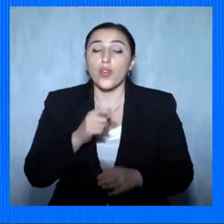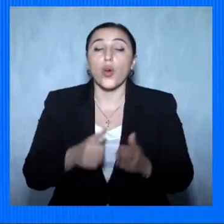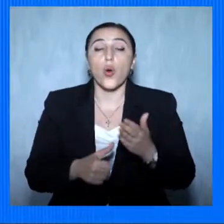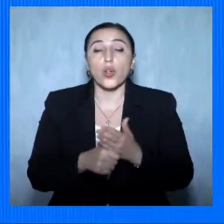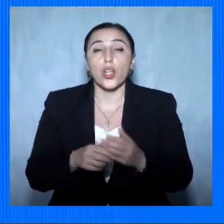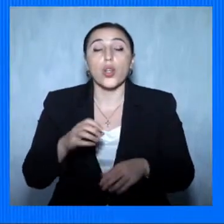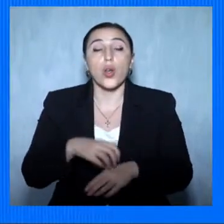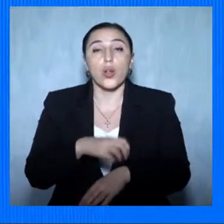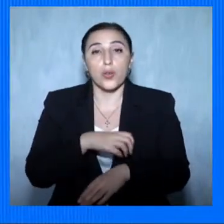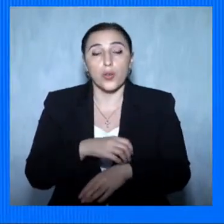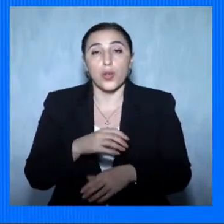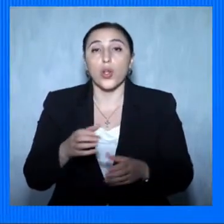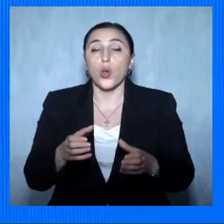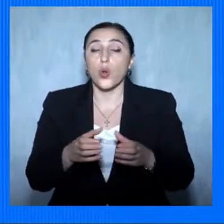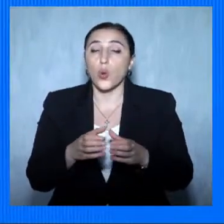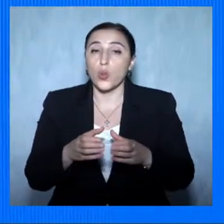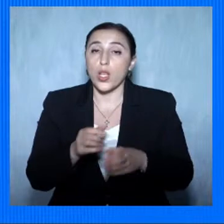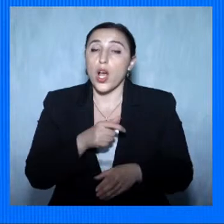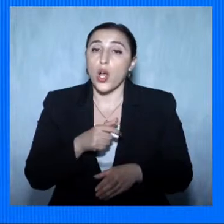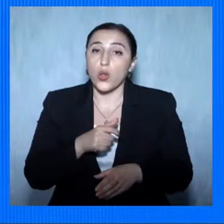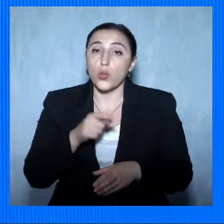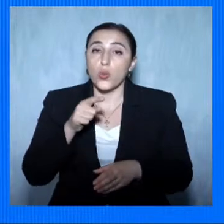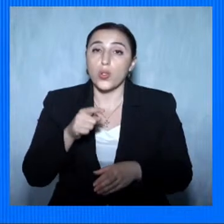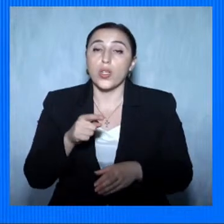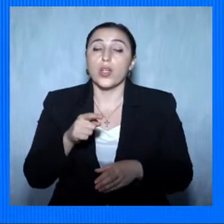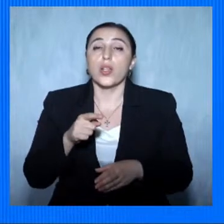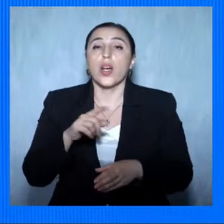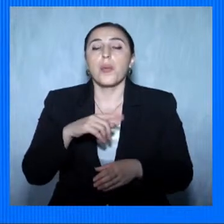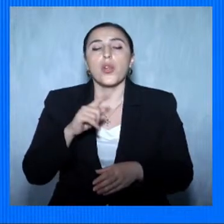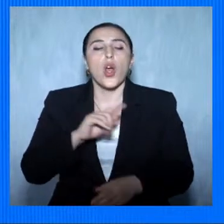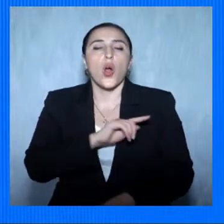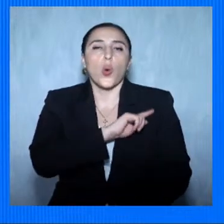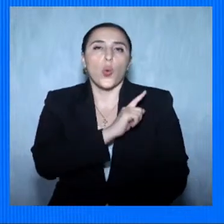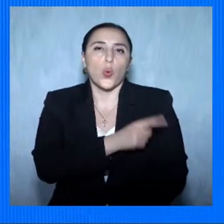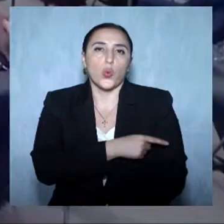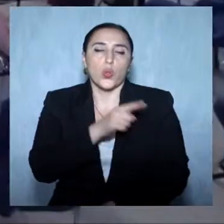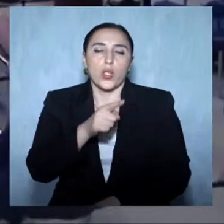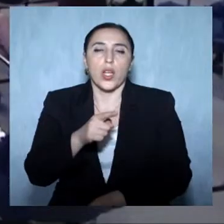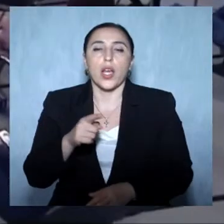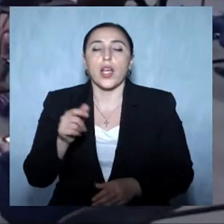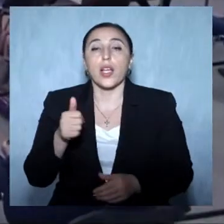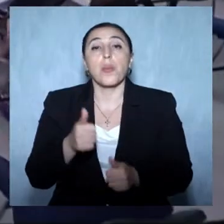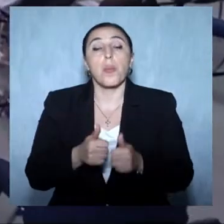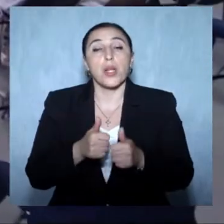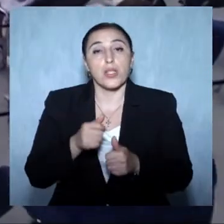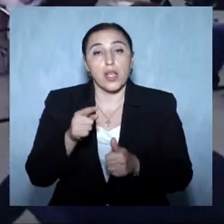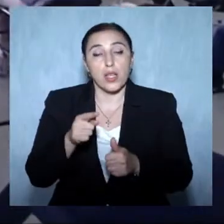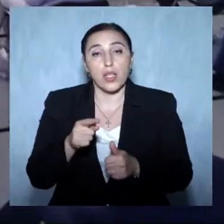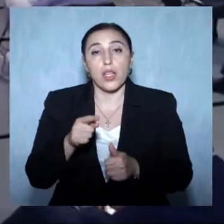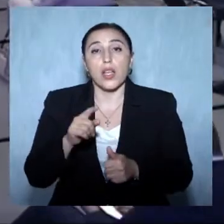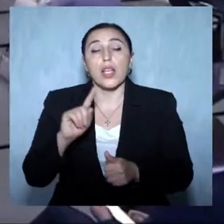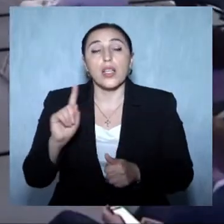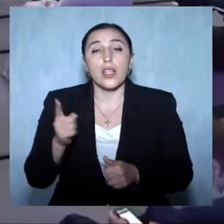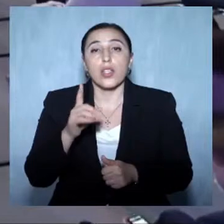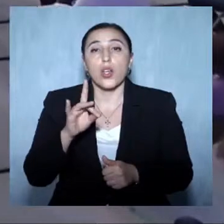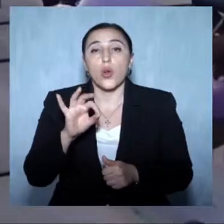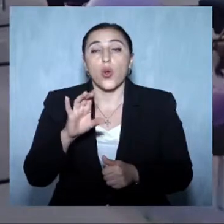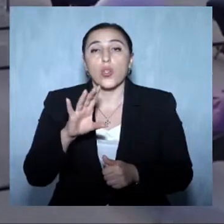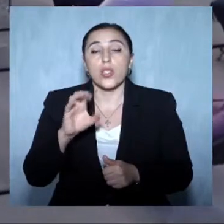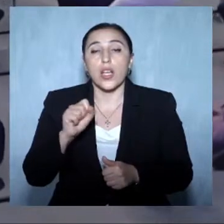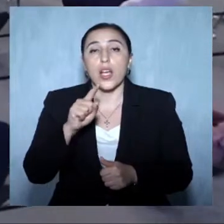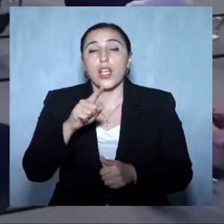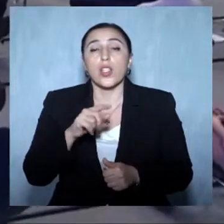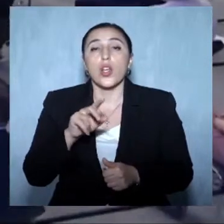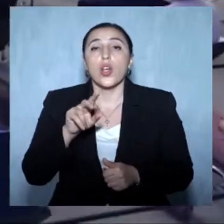վե Հասյակ ուսակտություն ամենա ուժեր մրցակիցն է այս ընդրություններին։ Եդին է առասյան, որ համարվում է պուտինի